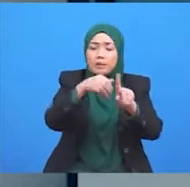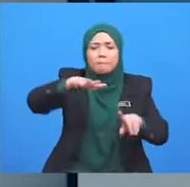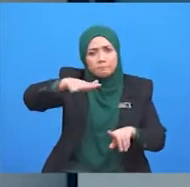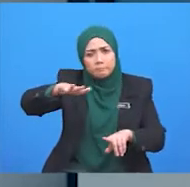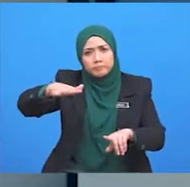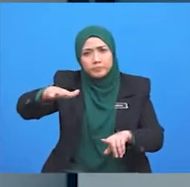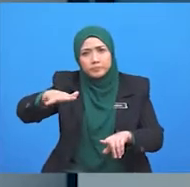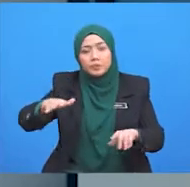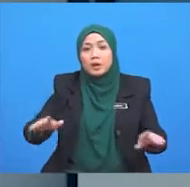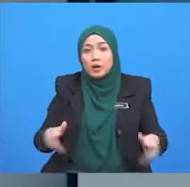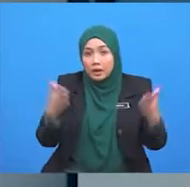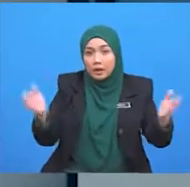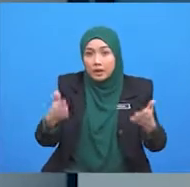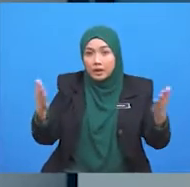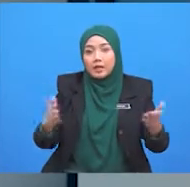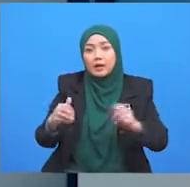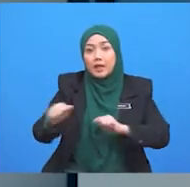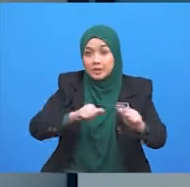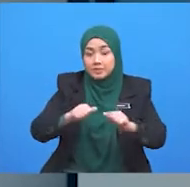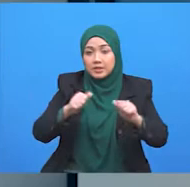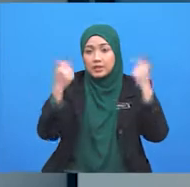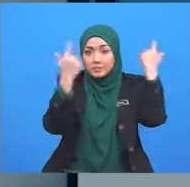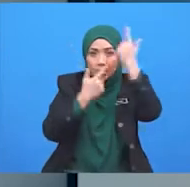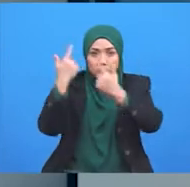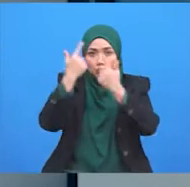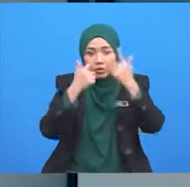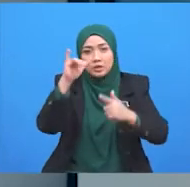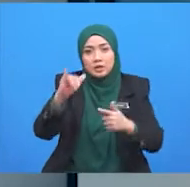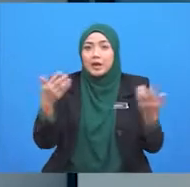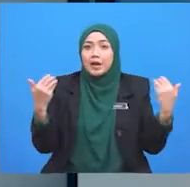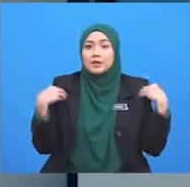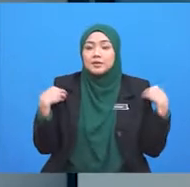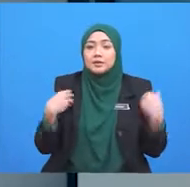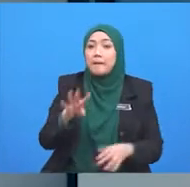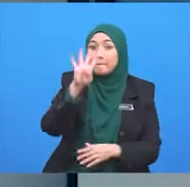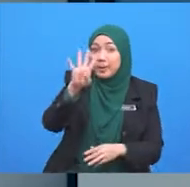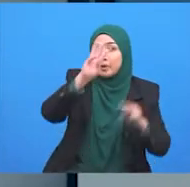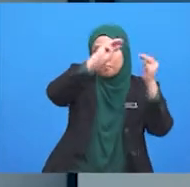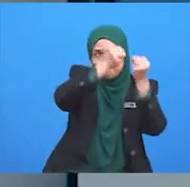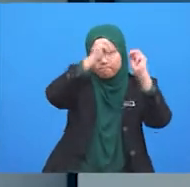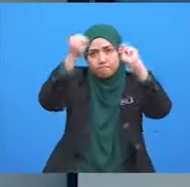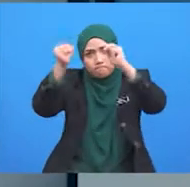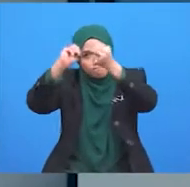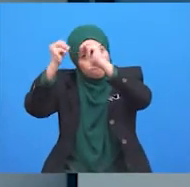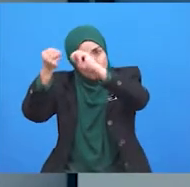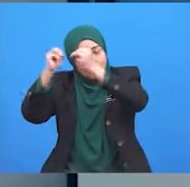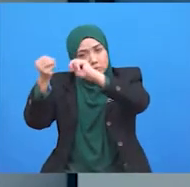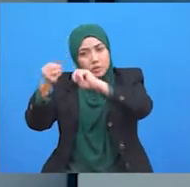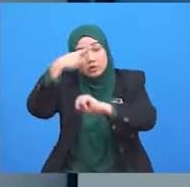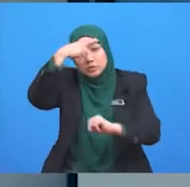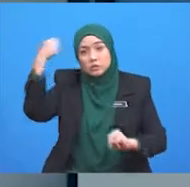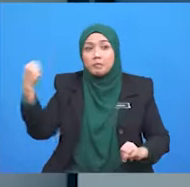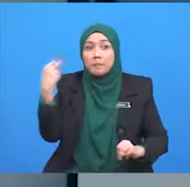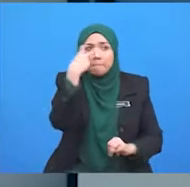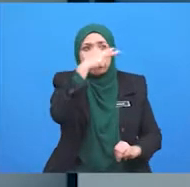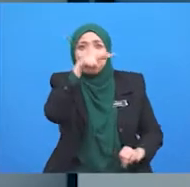aktiviti pelancongan di negara yang mengalami kejadian empat musim kerana pemandangan alam sekitar pada